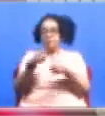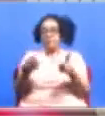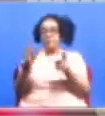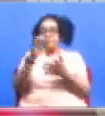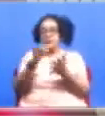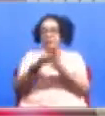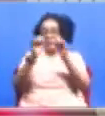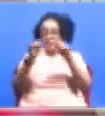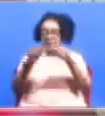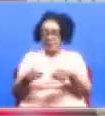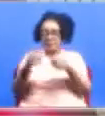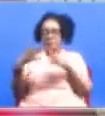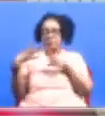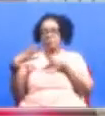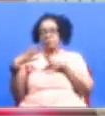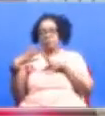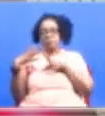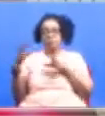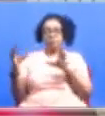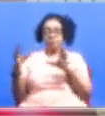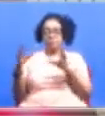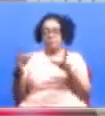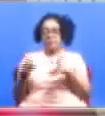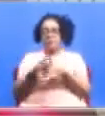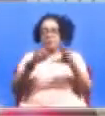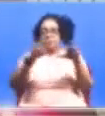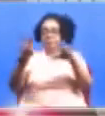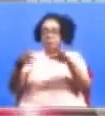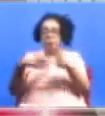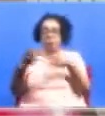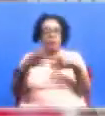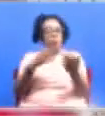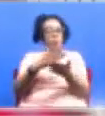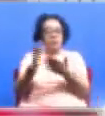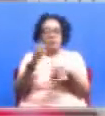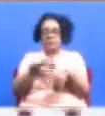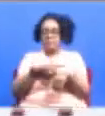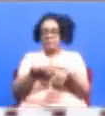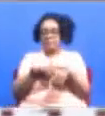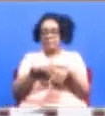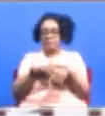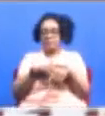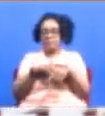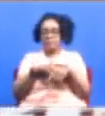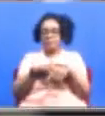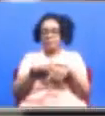kupunguzia wazazi mzigo wa kutafuta vifaa hivyo bila kupoteza muda katika maduka.